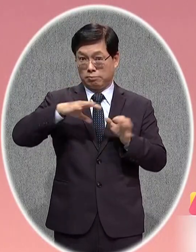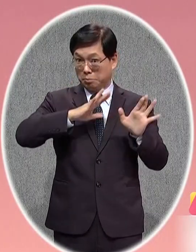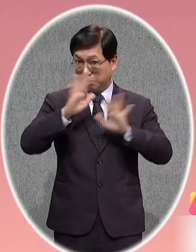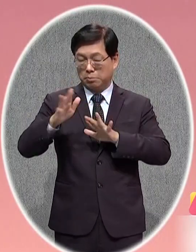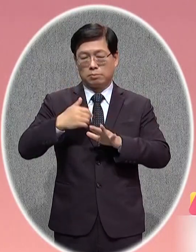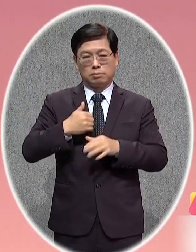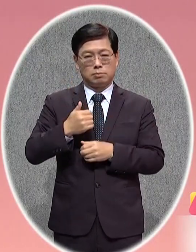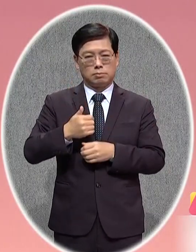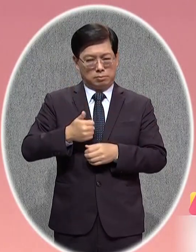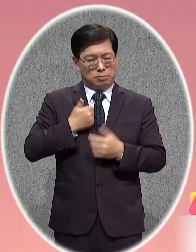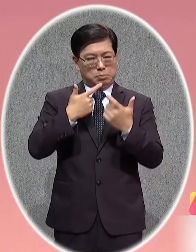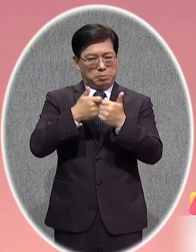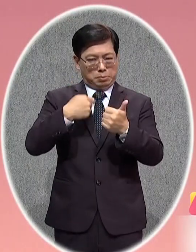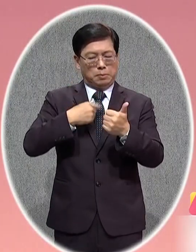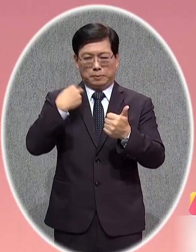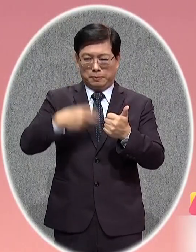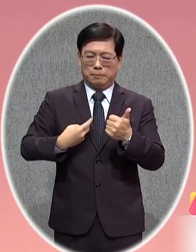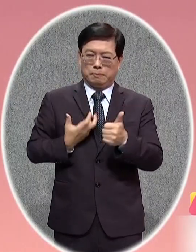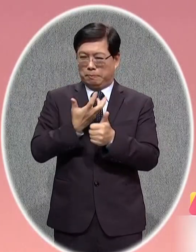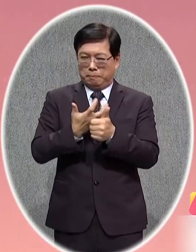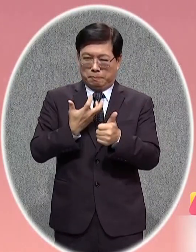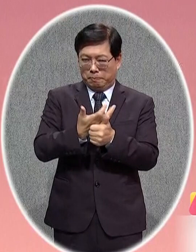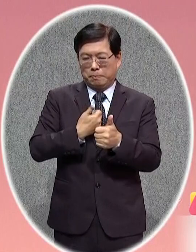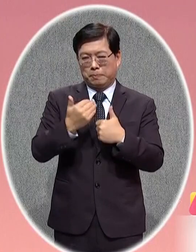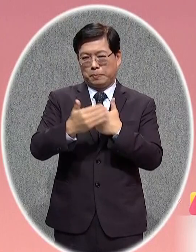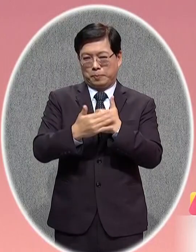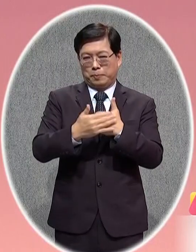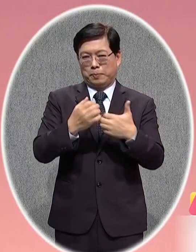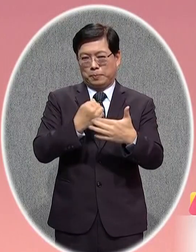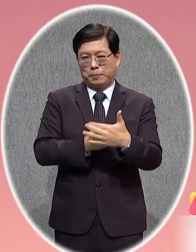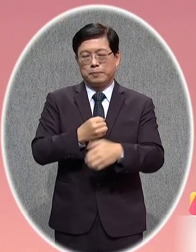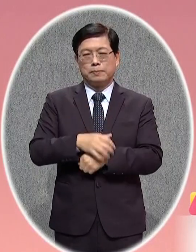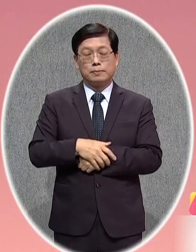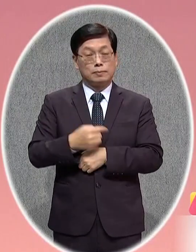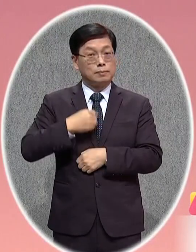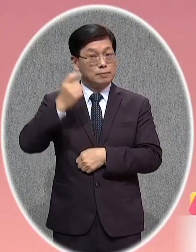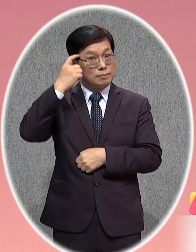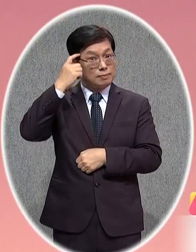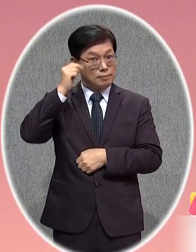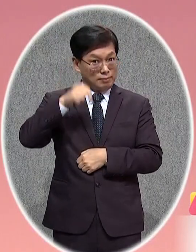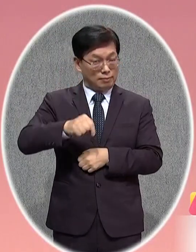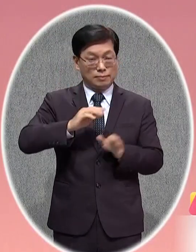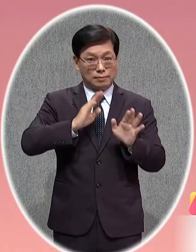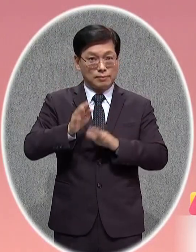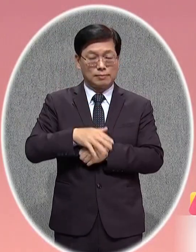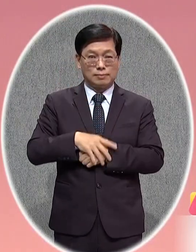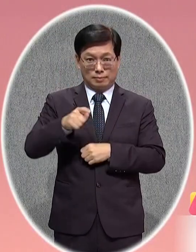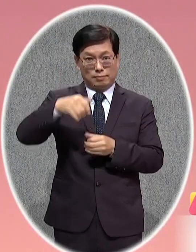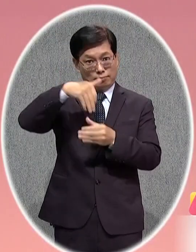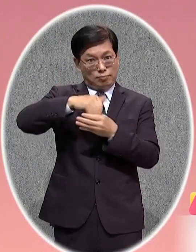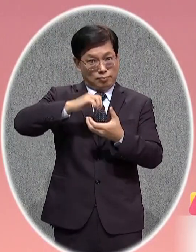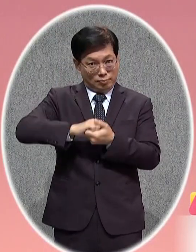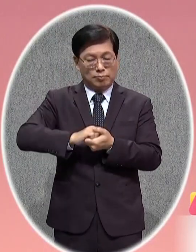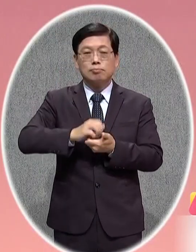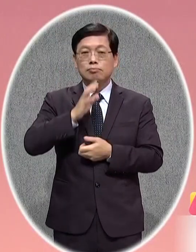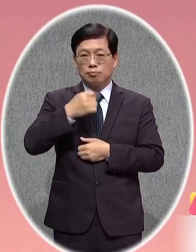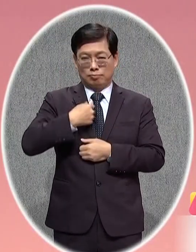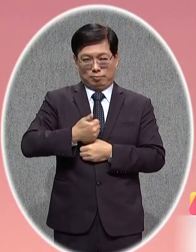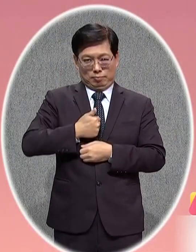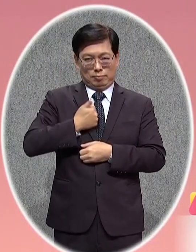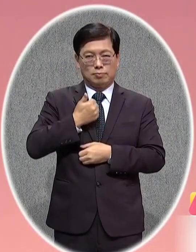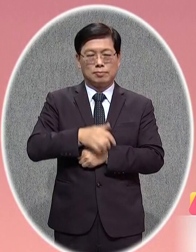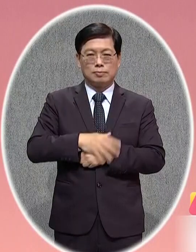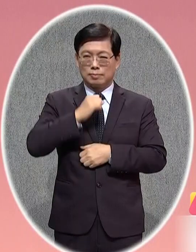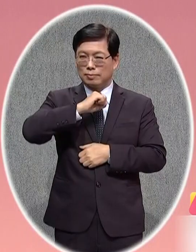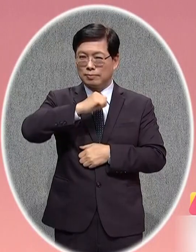值得我们用更多的力量把它保留下来。我认为这个状况，这个选择，才是我们真